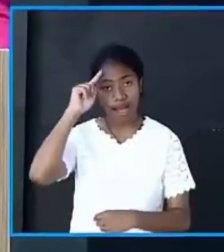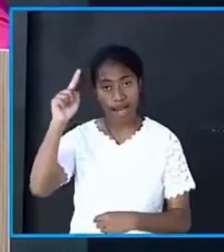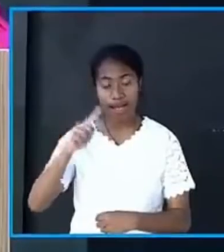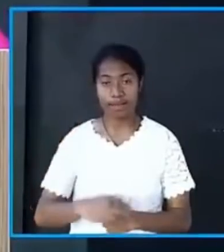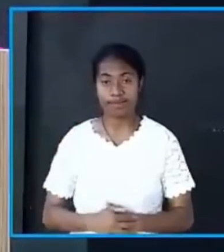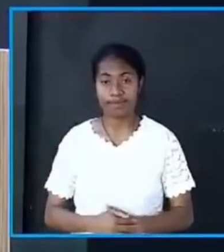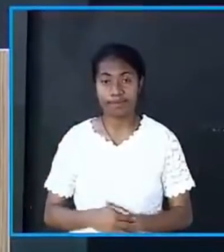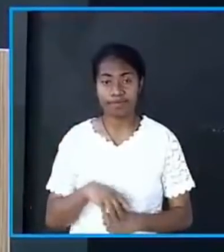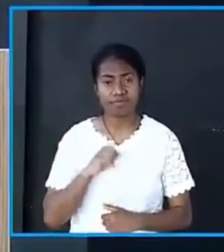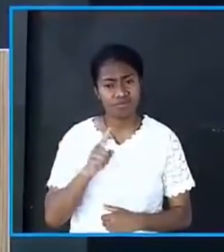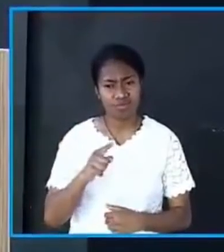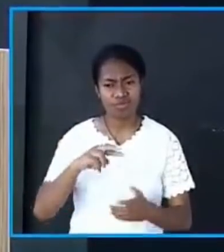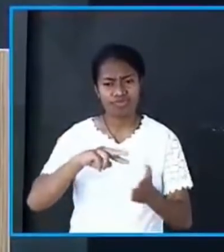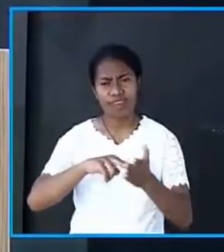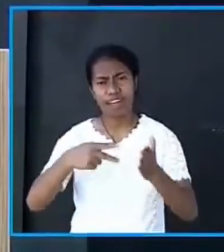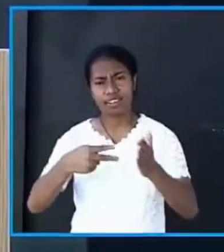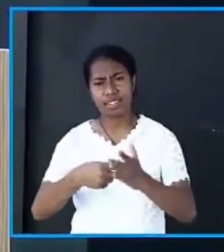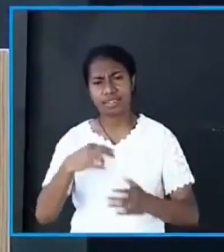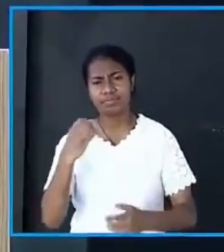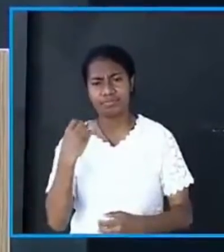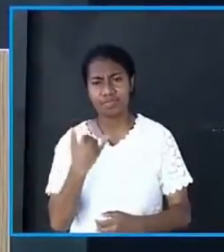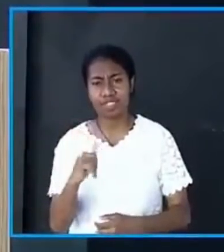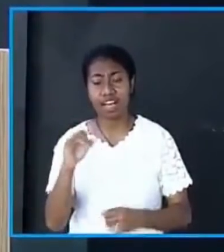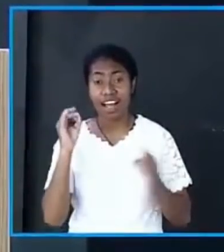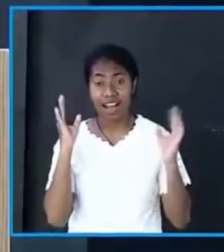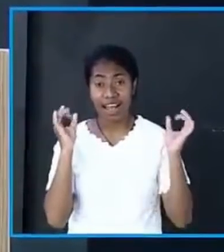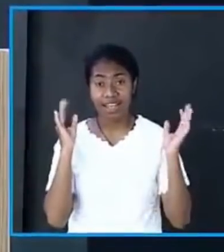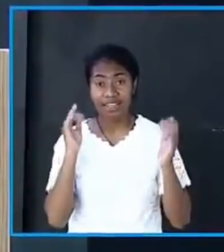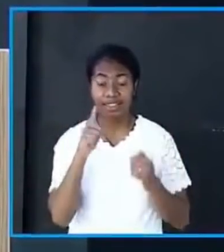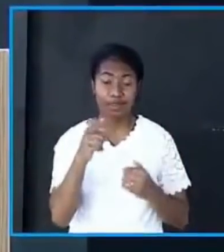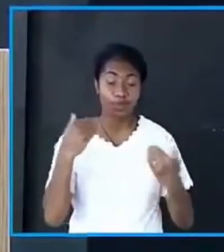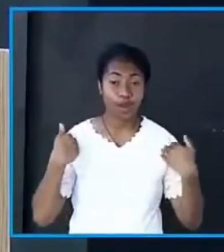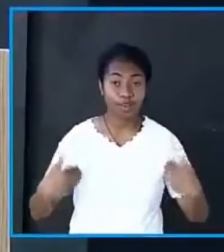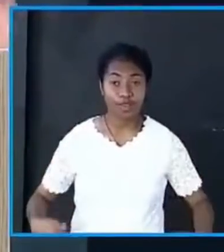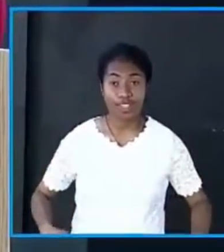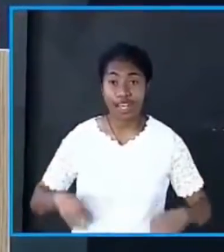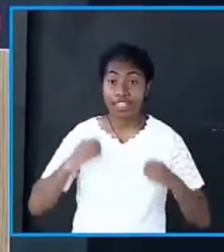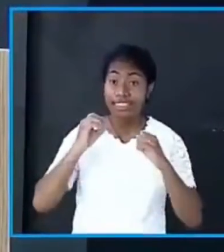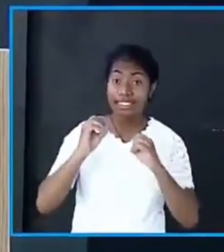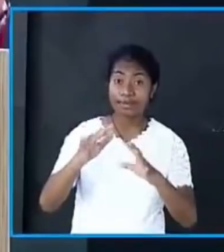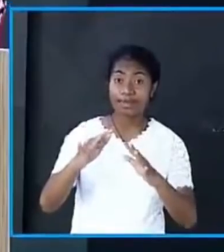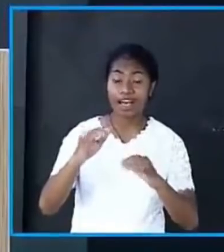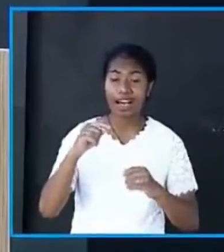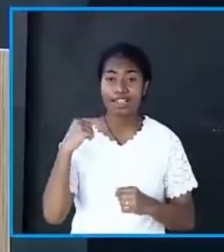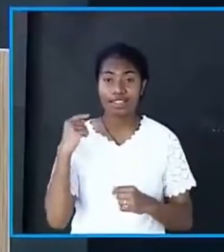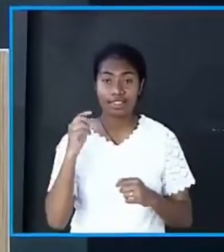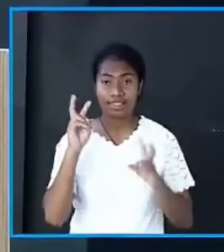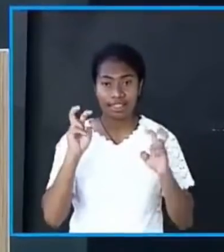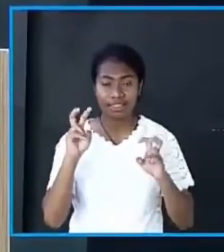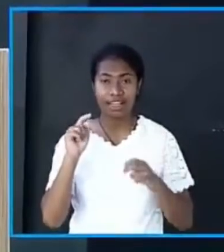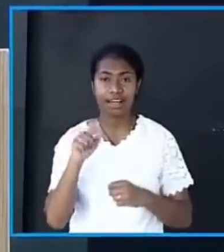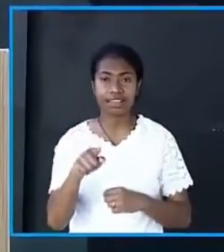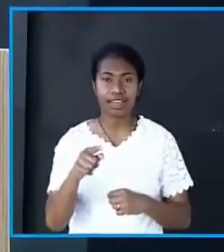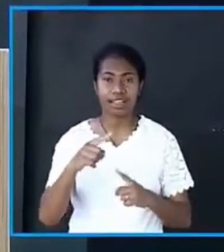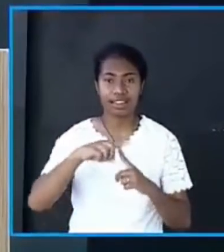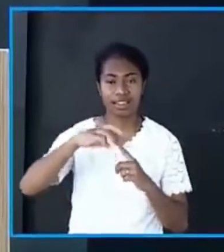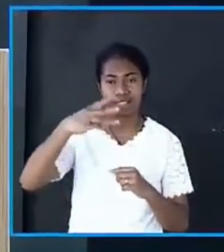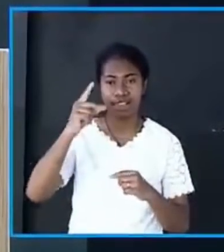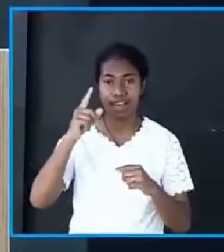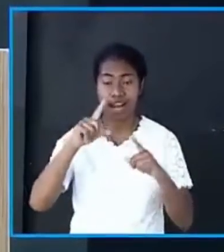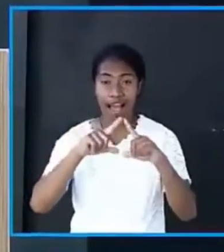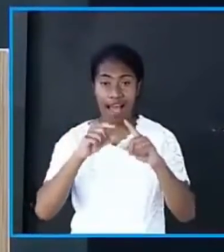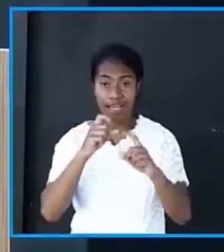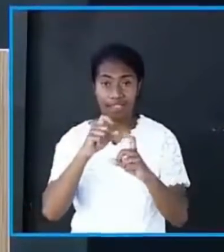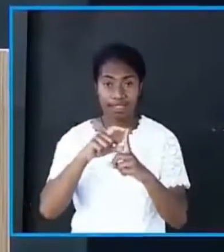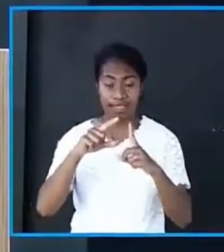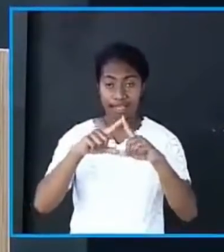terjemahan yang lain itu mengatakan manusia dicipta menurut peta dan teladan Allah